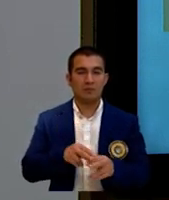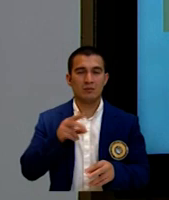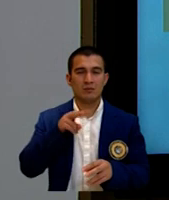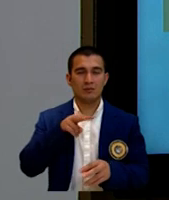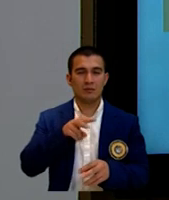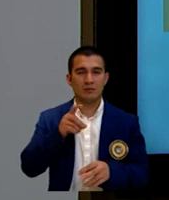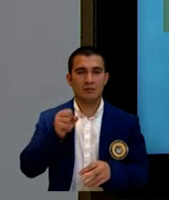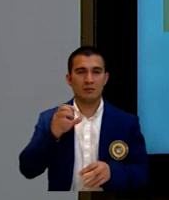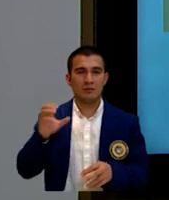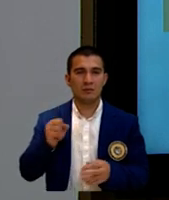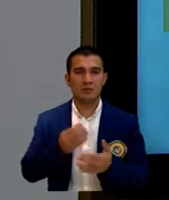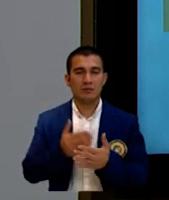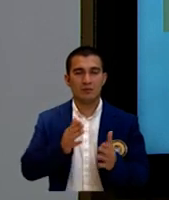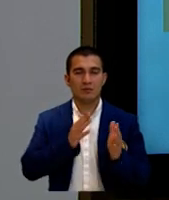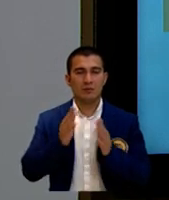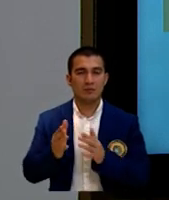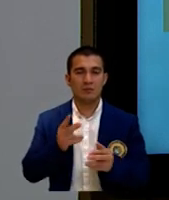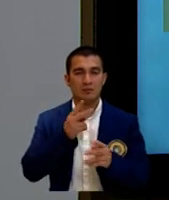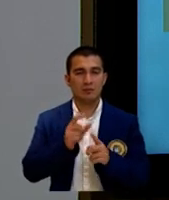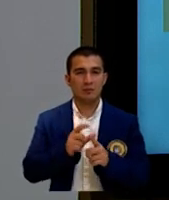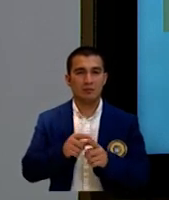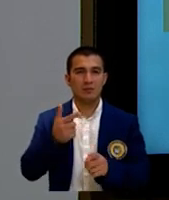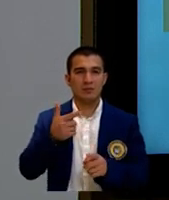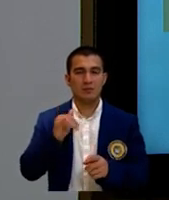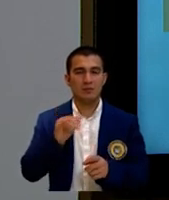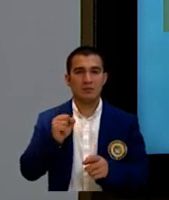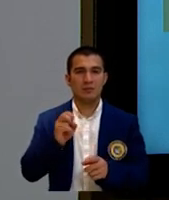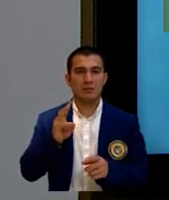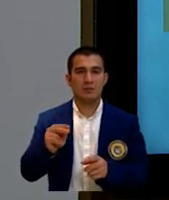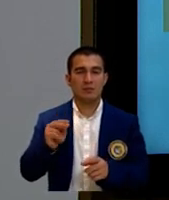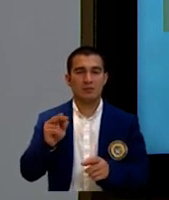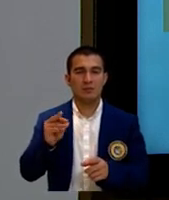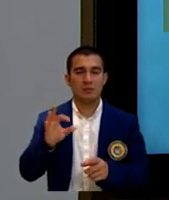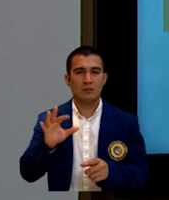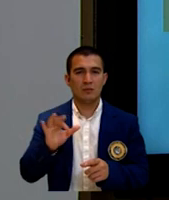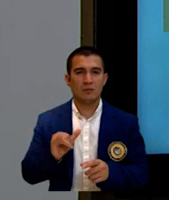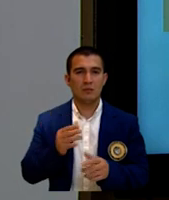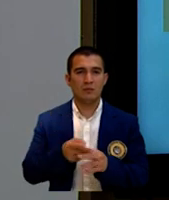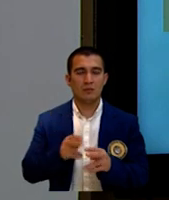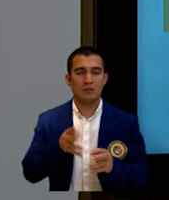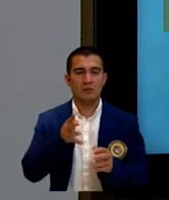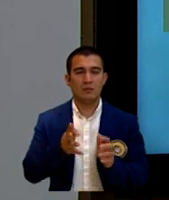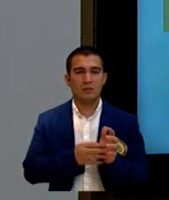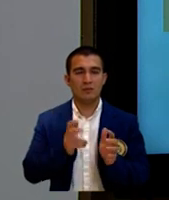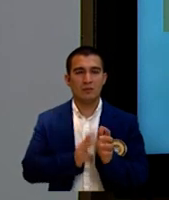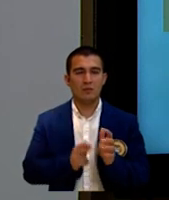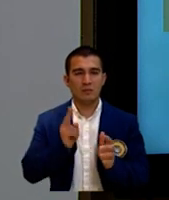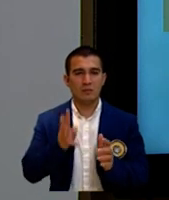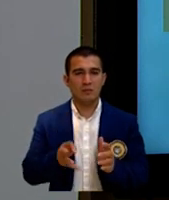Guangzhou shaharlari oralig'ida ekan. Uning uzunligi 4980 kilometrni tashkil